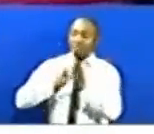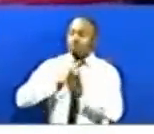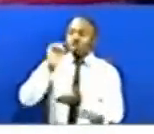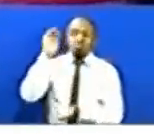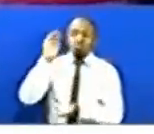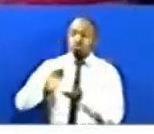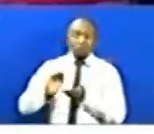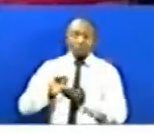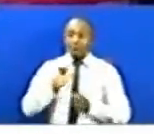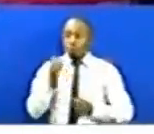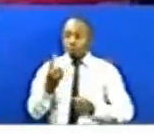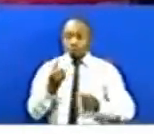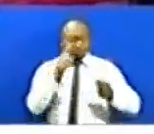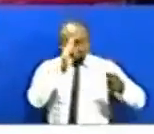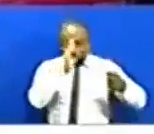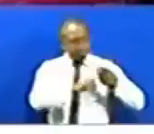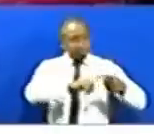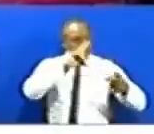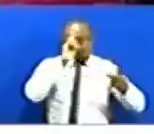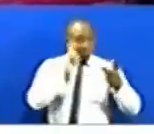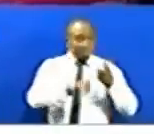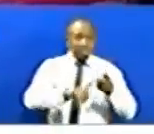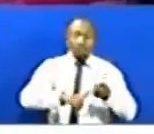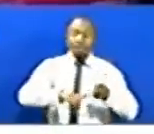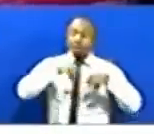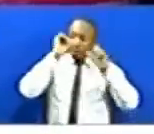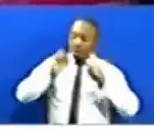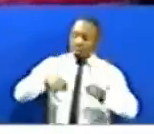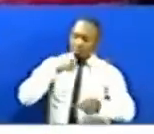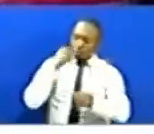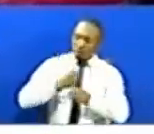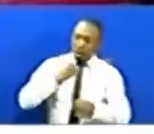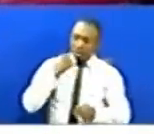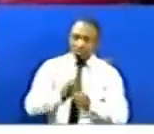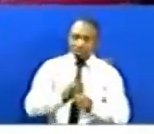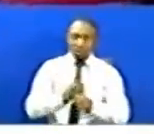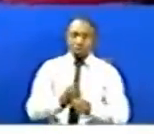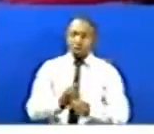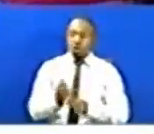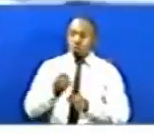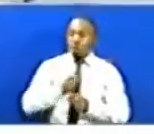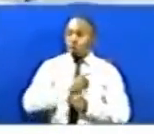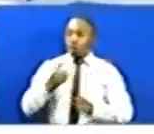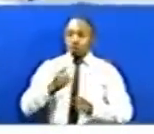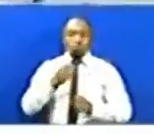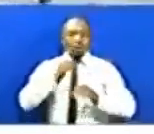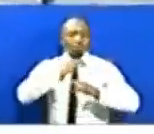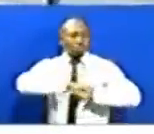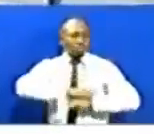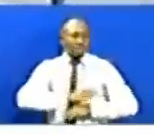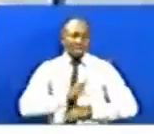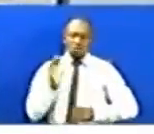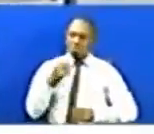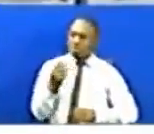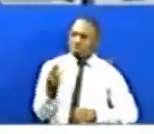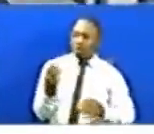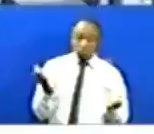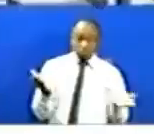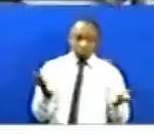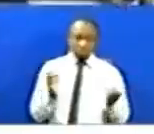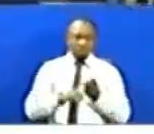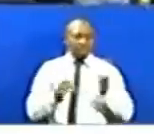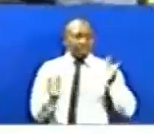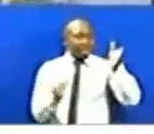mlopeana. Hilo la kwanza. La pili, gari ifanye kazi kwa mwezi at least upumzike siku 2 au 3. Hapana